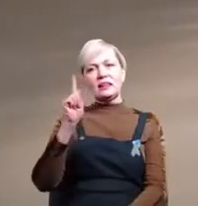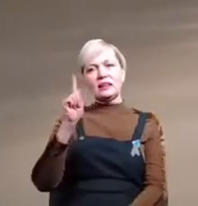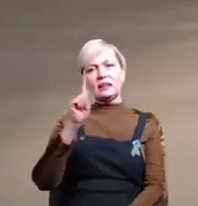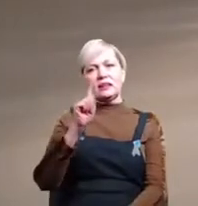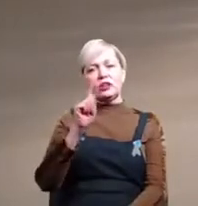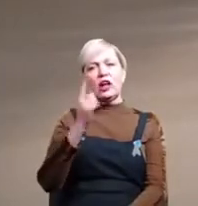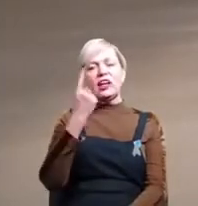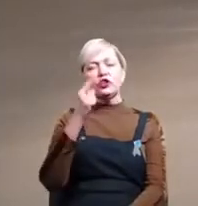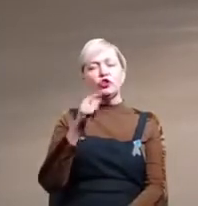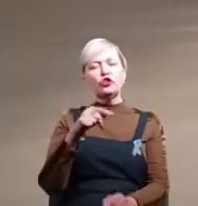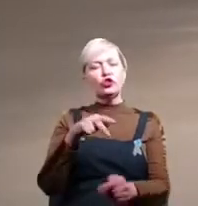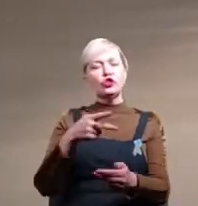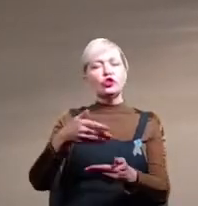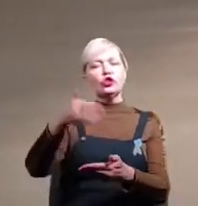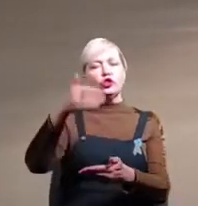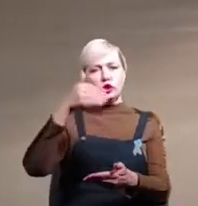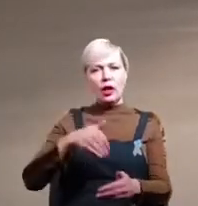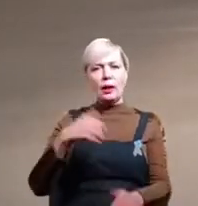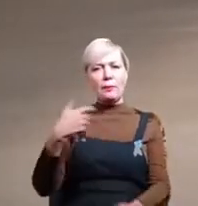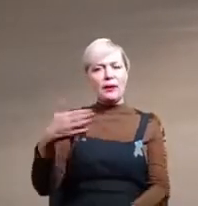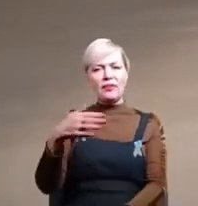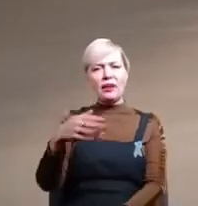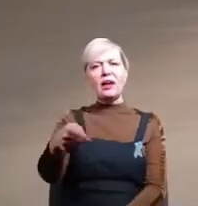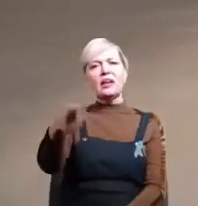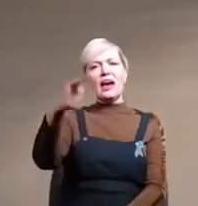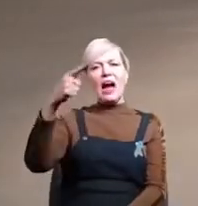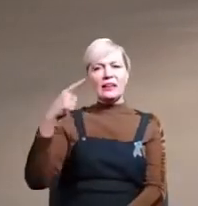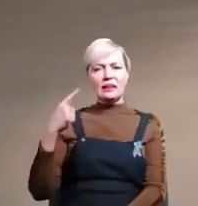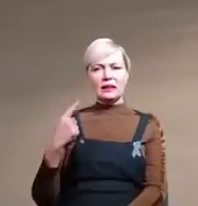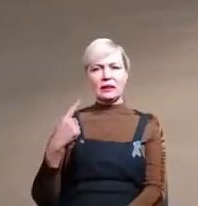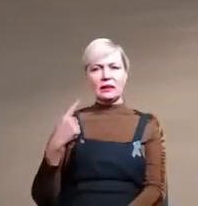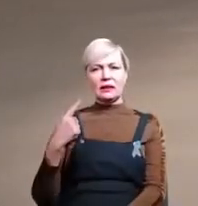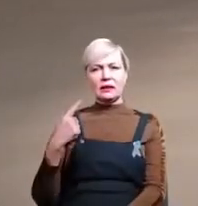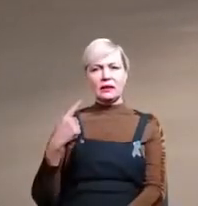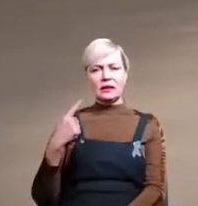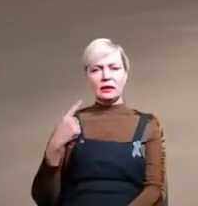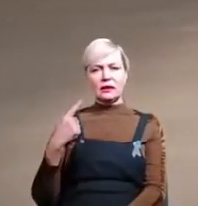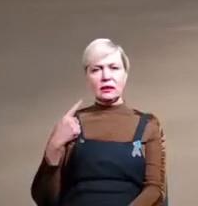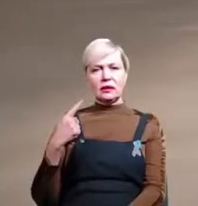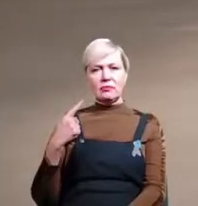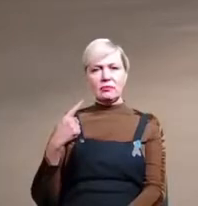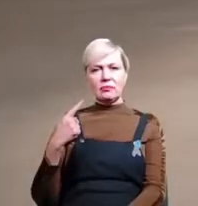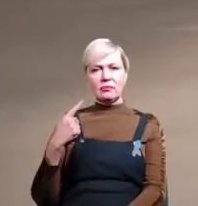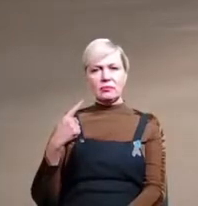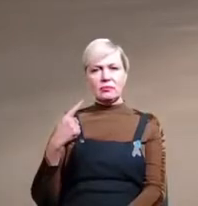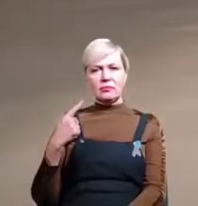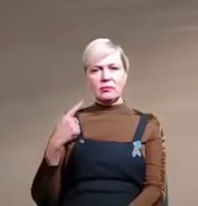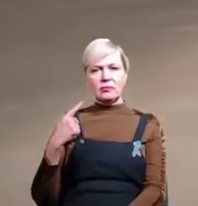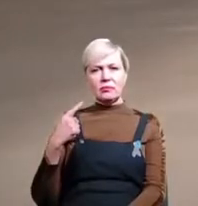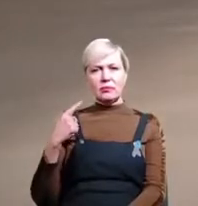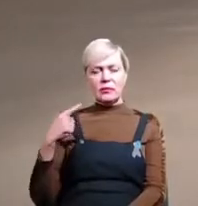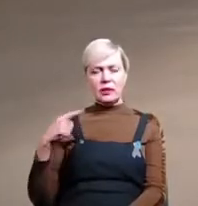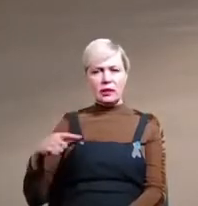шаг только, вы делаете правой ногой. Раз, подставляю и за руки